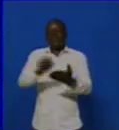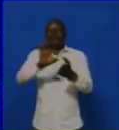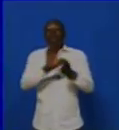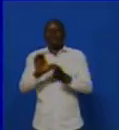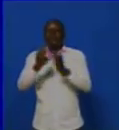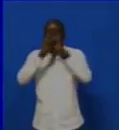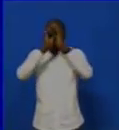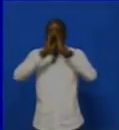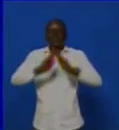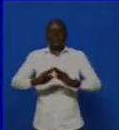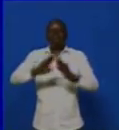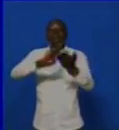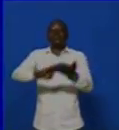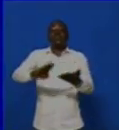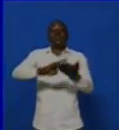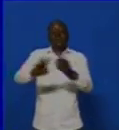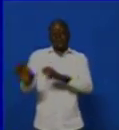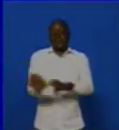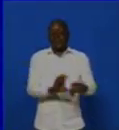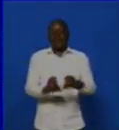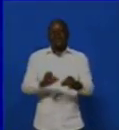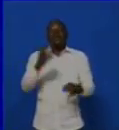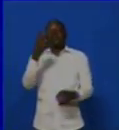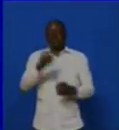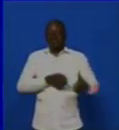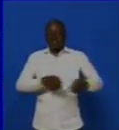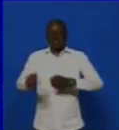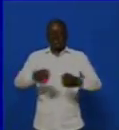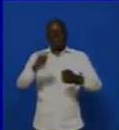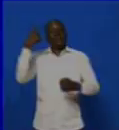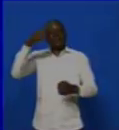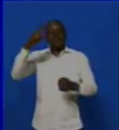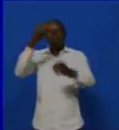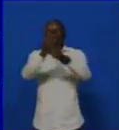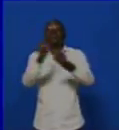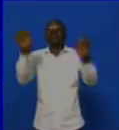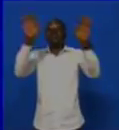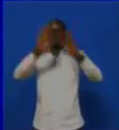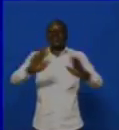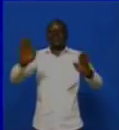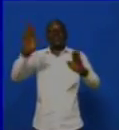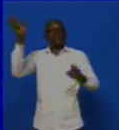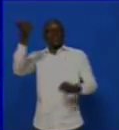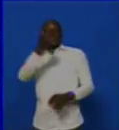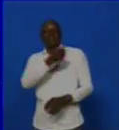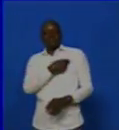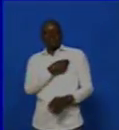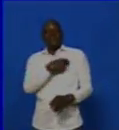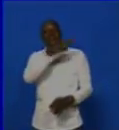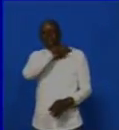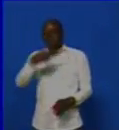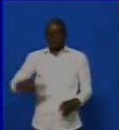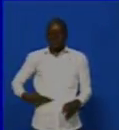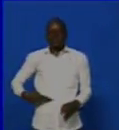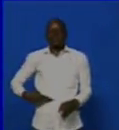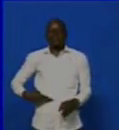la réconciliation engagée, les dirigeants de l'Éthiopie et de l'Érythrée ont reçu dimanche la plus haute médaille du royaume d'Arabie saoudite. Le